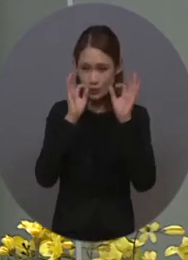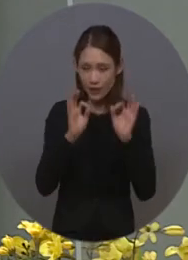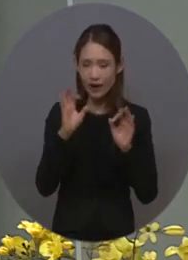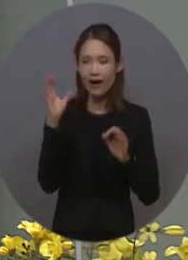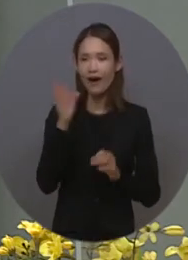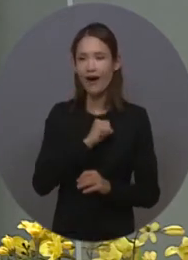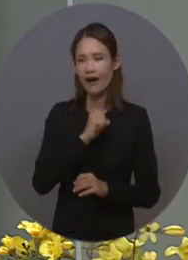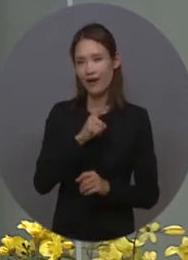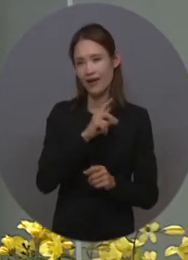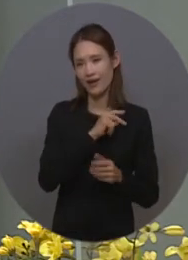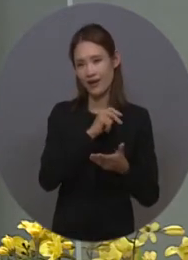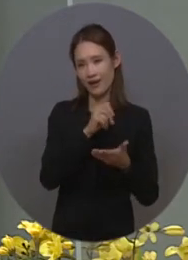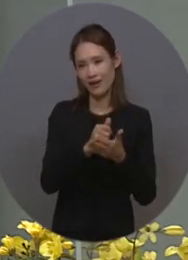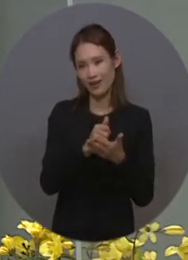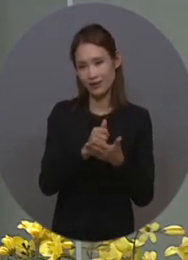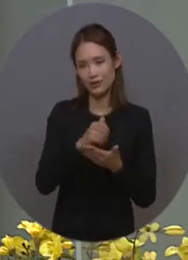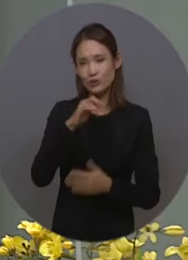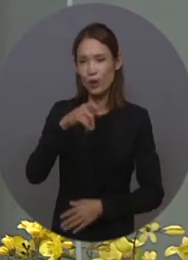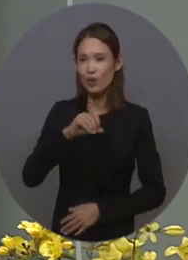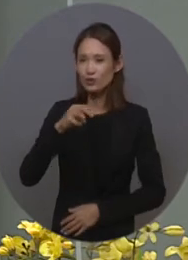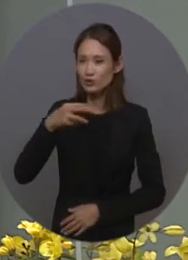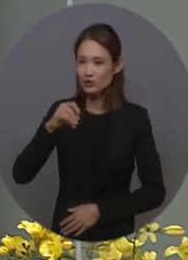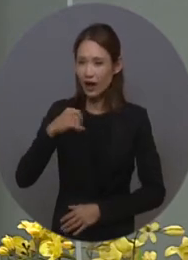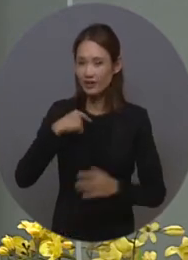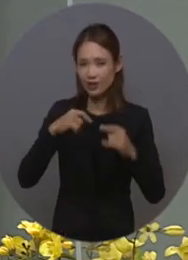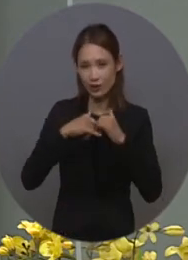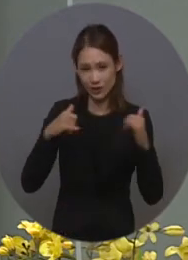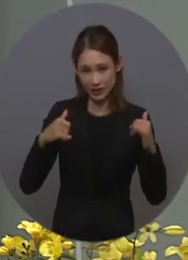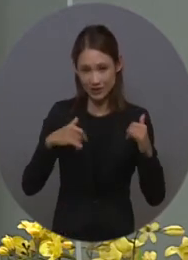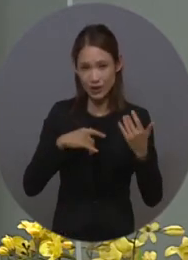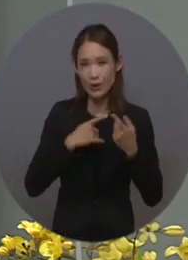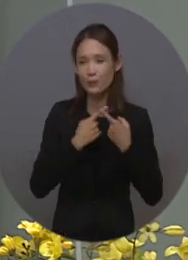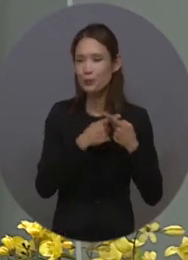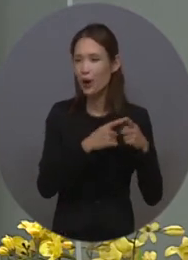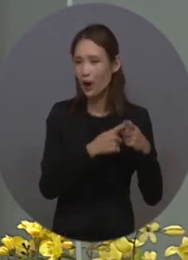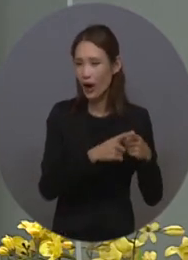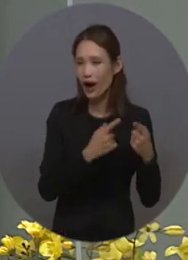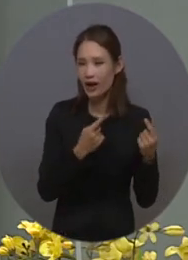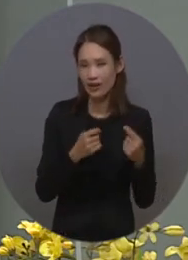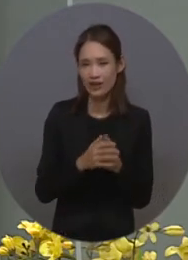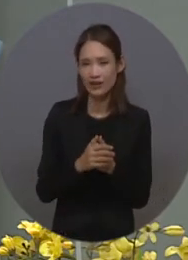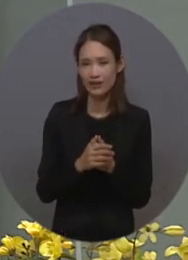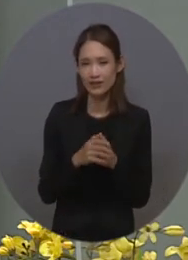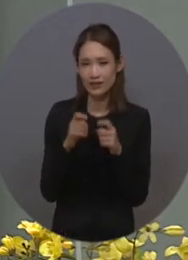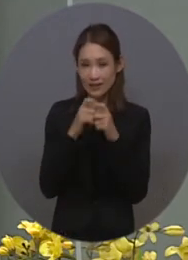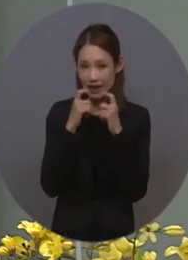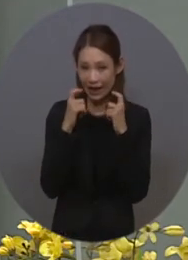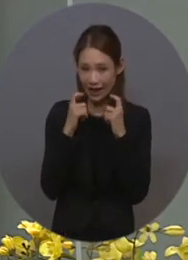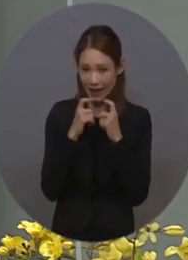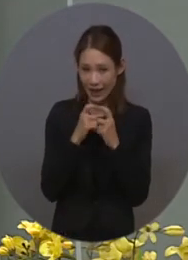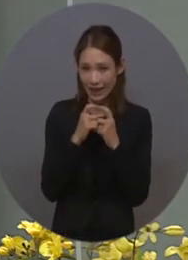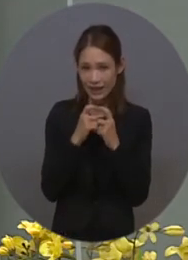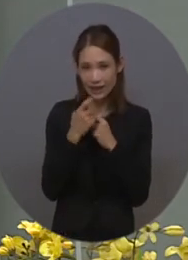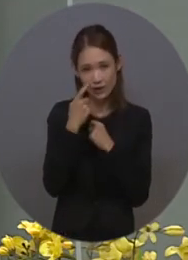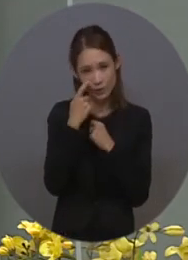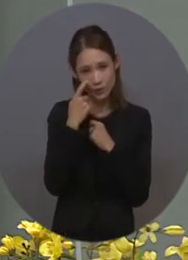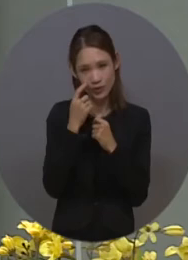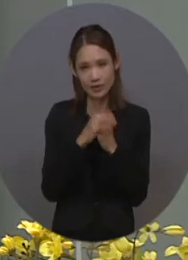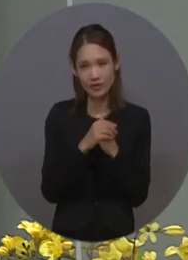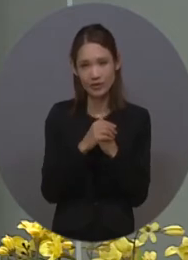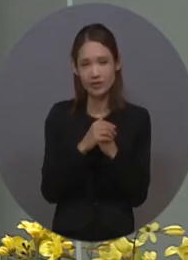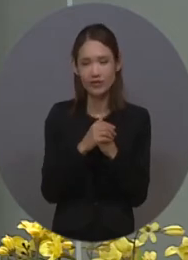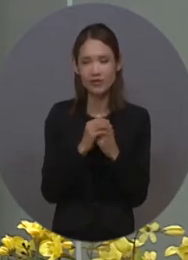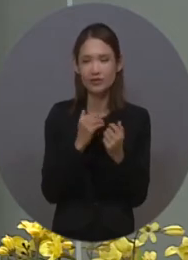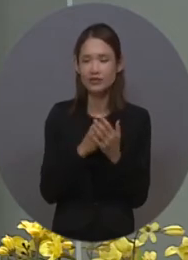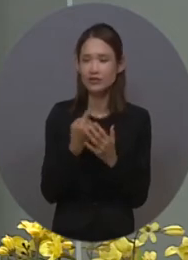이래서 우리 박진 의원님이 초우량 정치인이었었구나 이렇게 이제 평가하실 것 같습니다. 이제 개인으로 조금 돌아가 볼게요. 근데